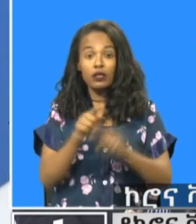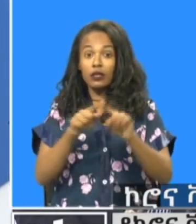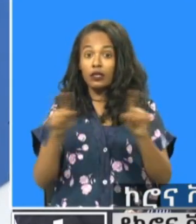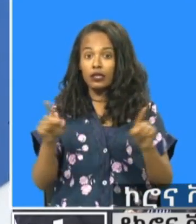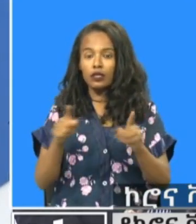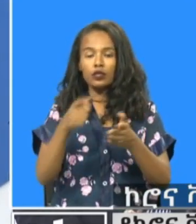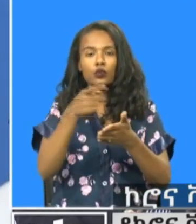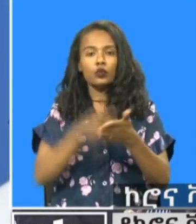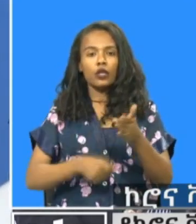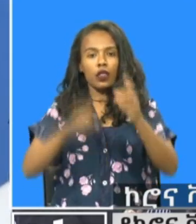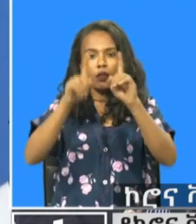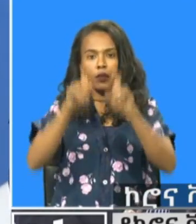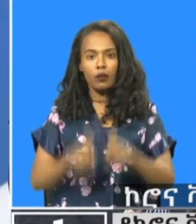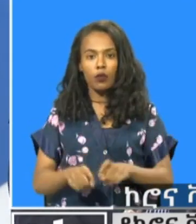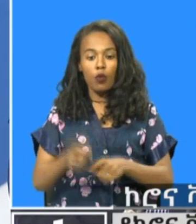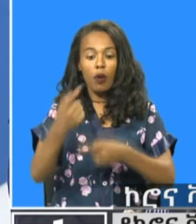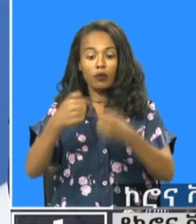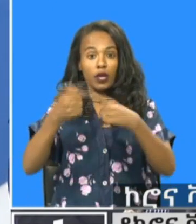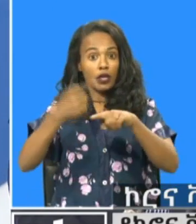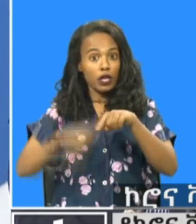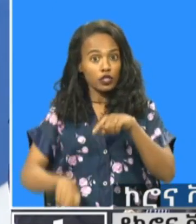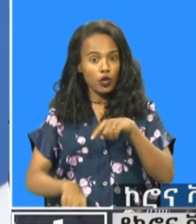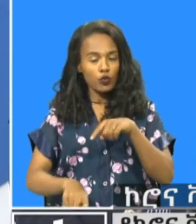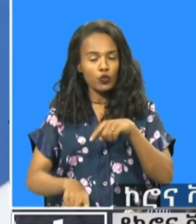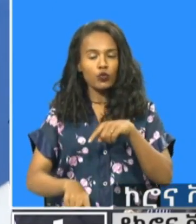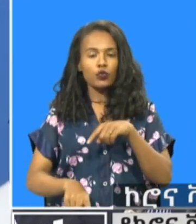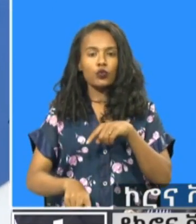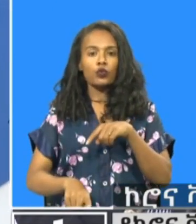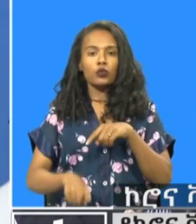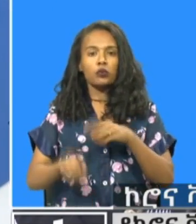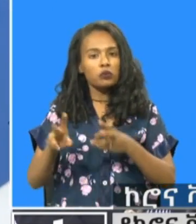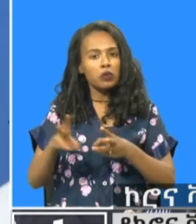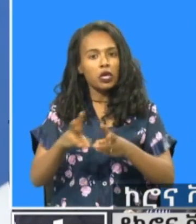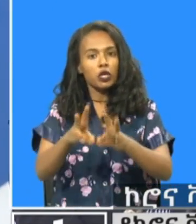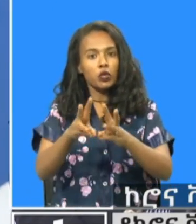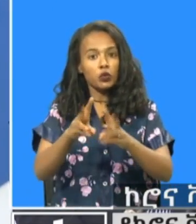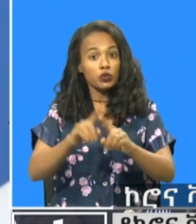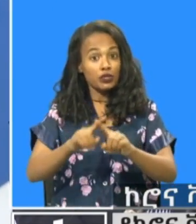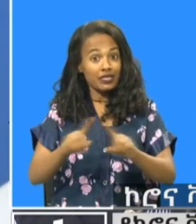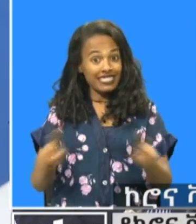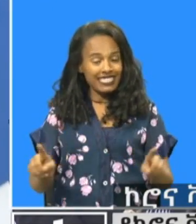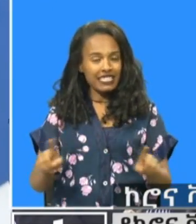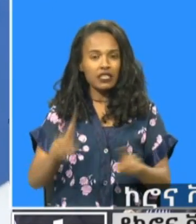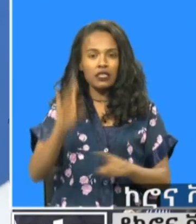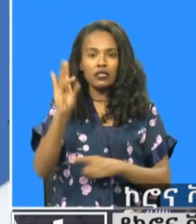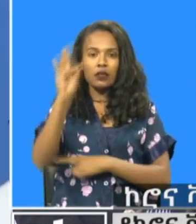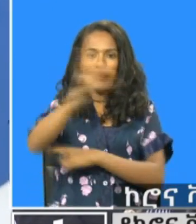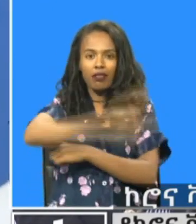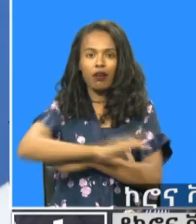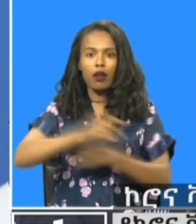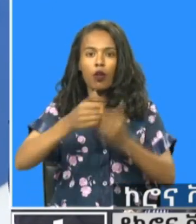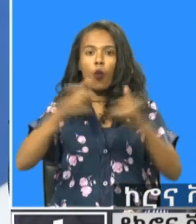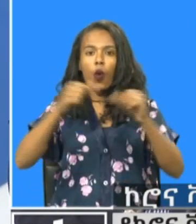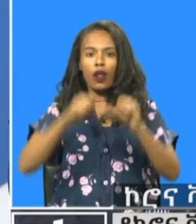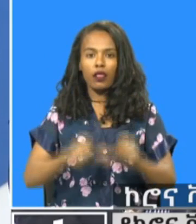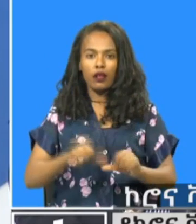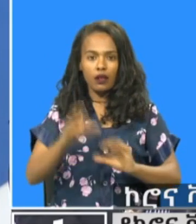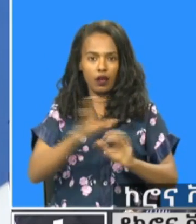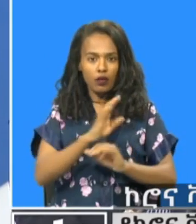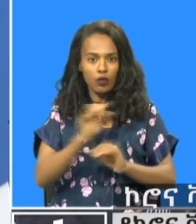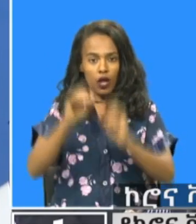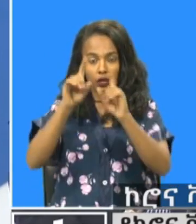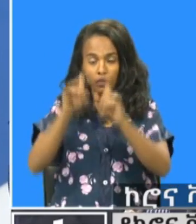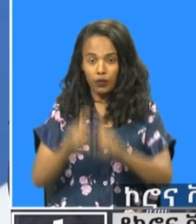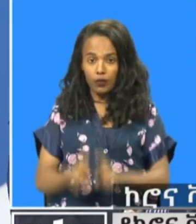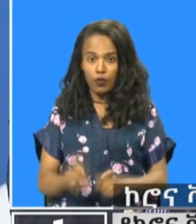ግን ውጤት ተመርምረው መምጣት ያልቻሉ ይዘው መምጣት ያልቻሉ መንገደኞችን ግን የ7 ቀን ኳራንቲን እንዲያደርጉና